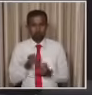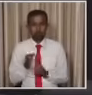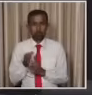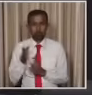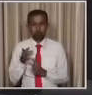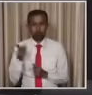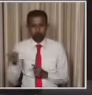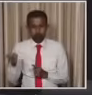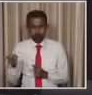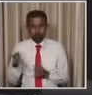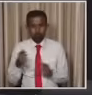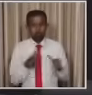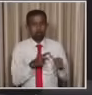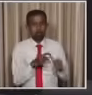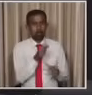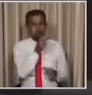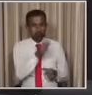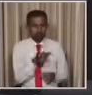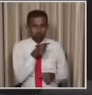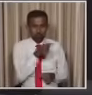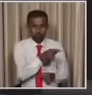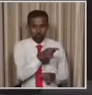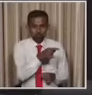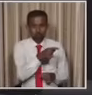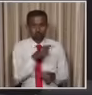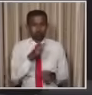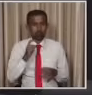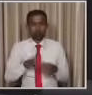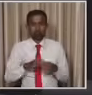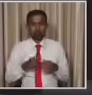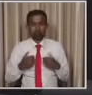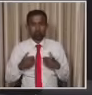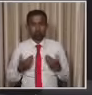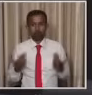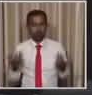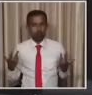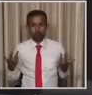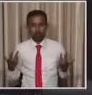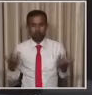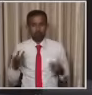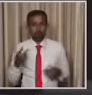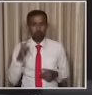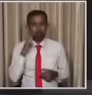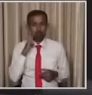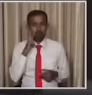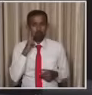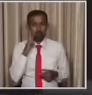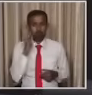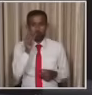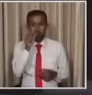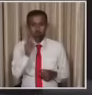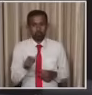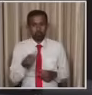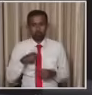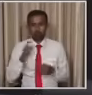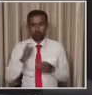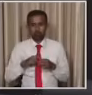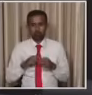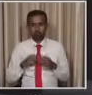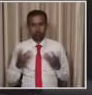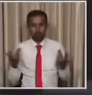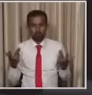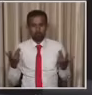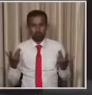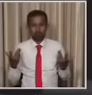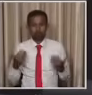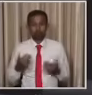ප්‍රේමදාසද, අනුර කුමාර දිසානායකද කියන ප්‍රශ්නයක් අපිට තිබුණේ නැහැ. රනිල් වික්‍රමසිංහද කියලා අපිට ප්‍රශ්නයක් තිබුණේ